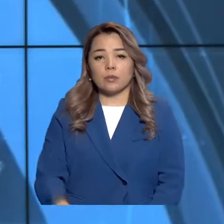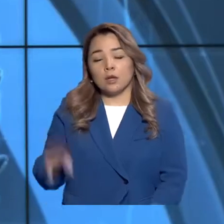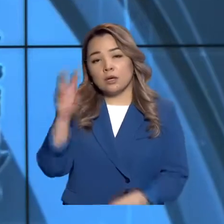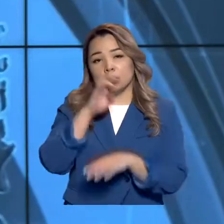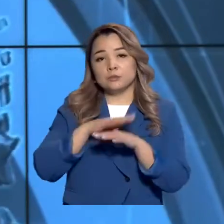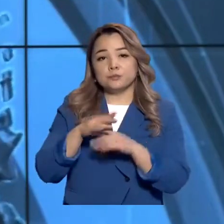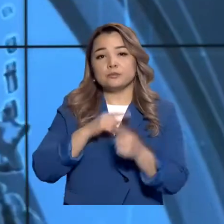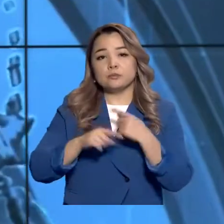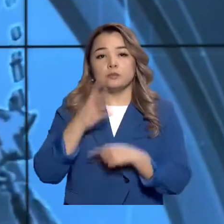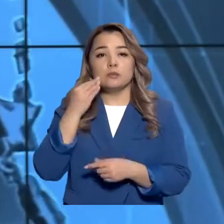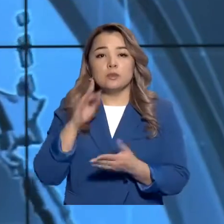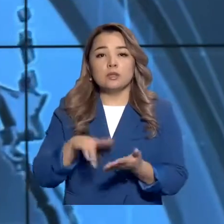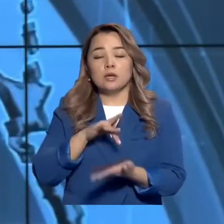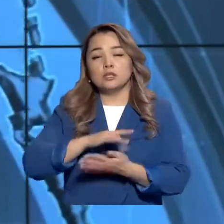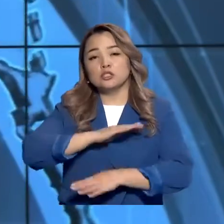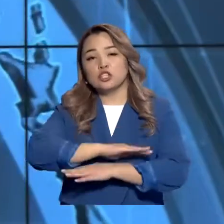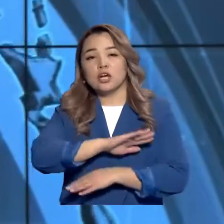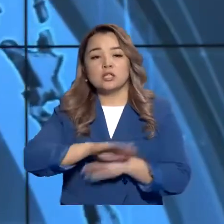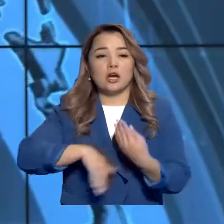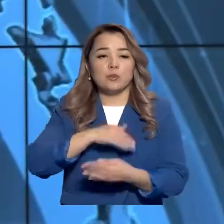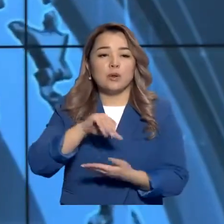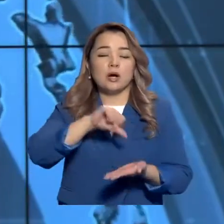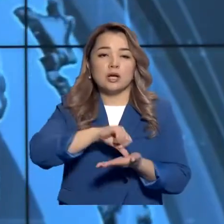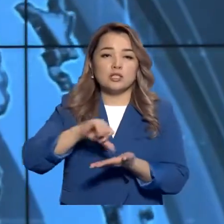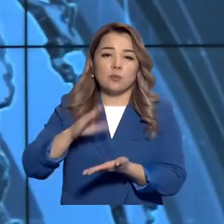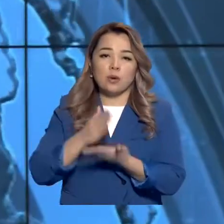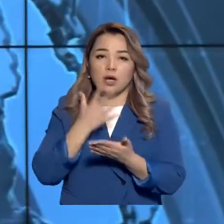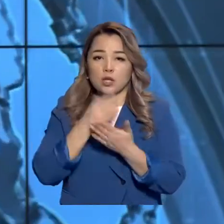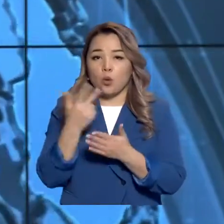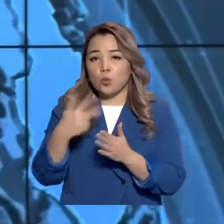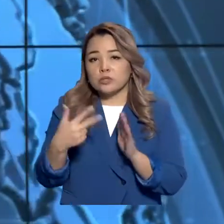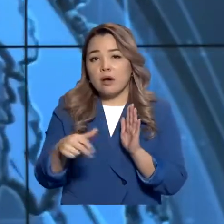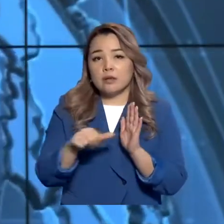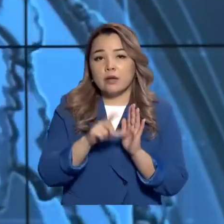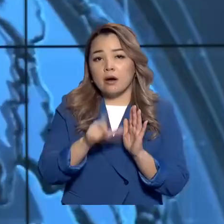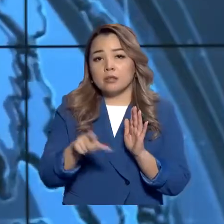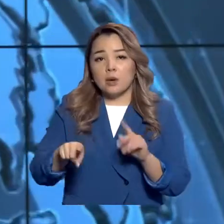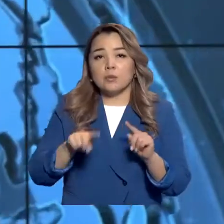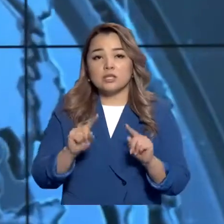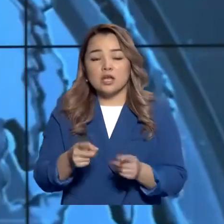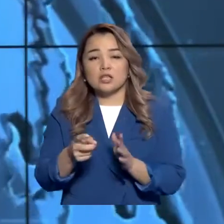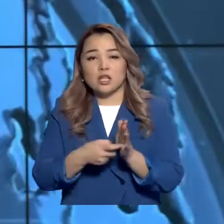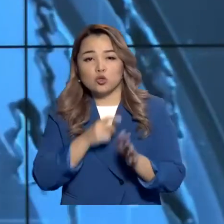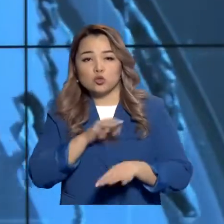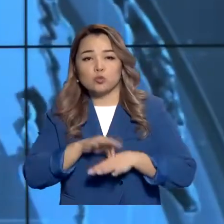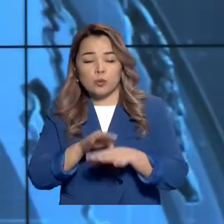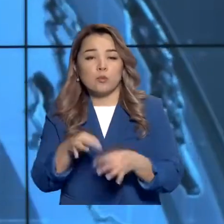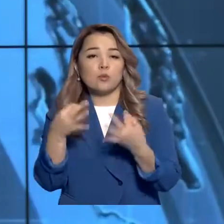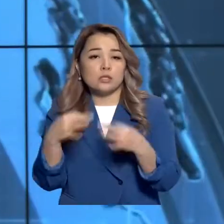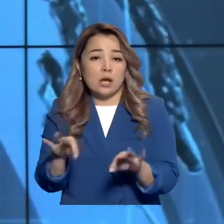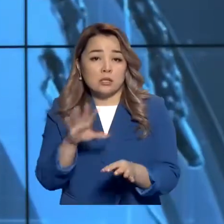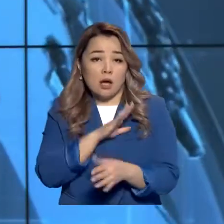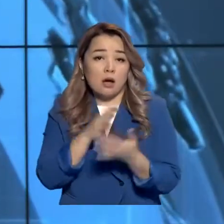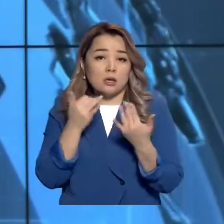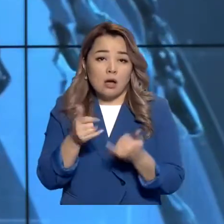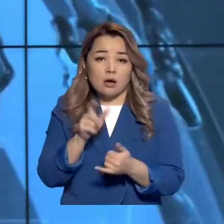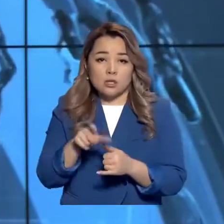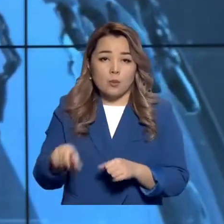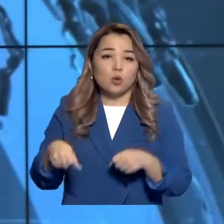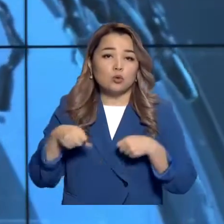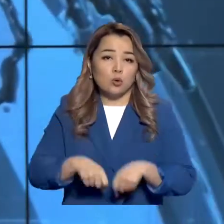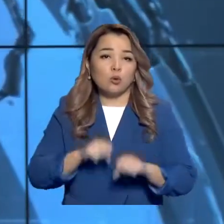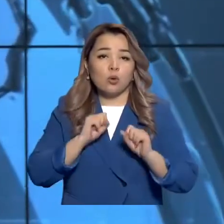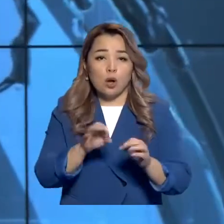Елге оралсақ, Алматыда жаппай тәртіпсіздікке қатысы бар деп қамалған 36 адам тергеу изоляторынан босатылды. Азаматтардың құқығын